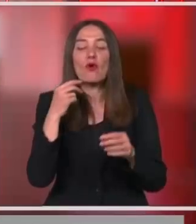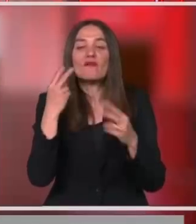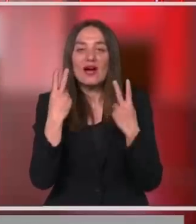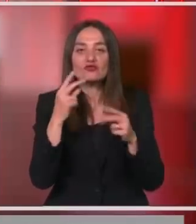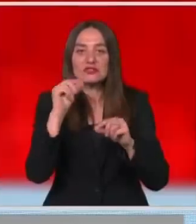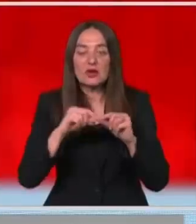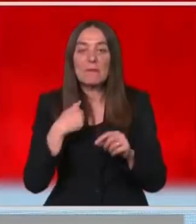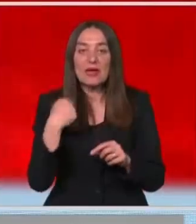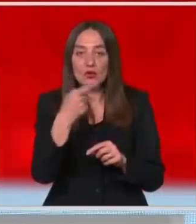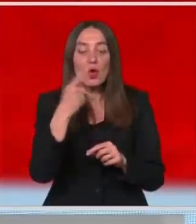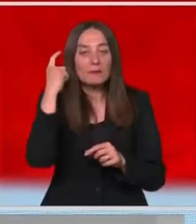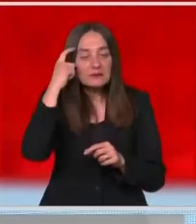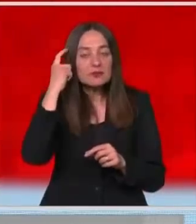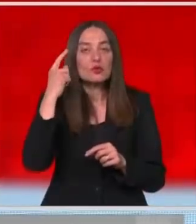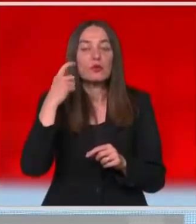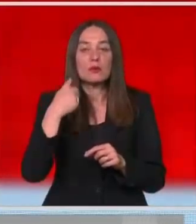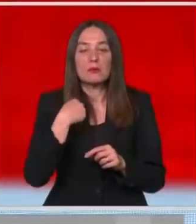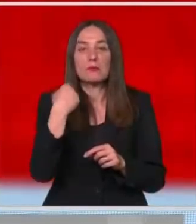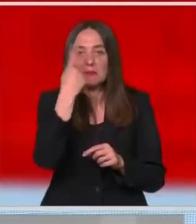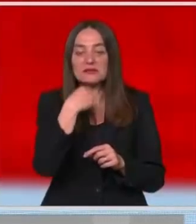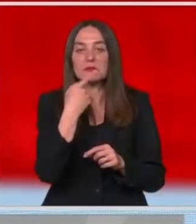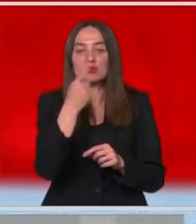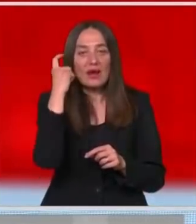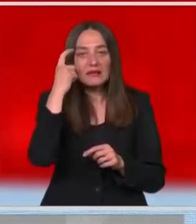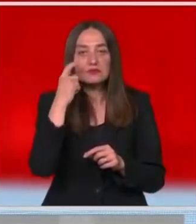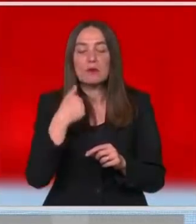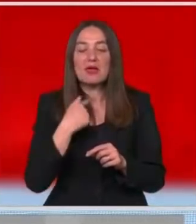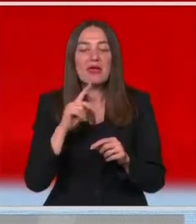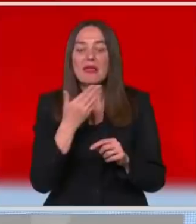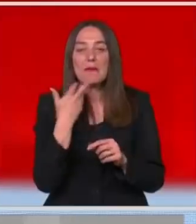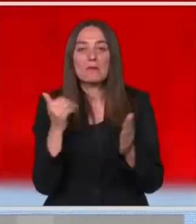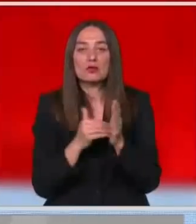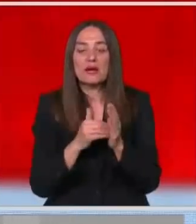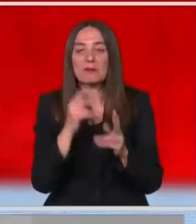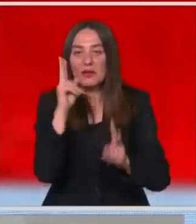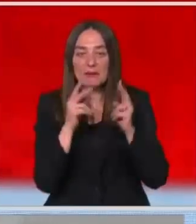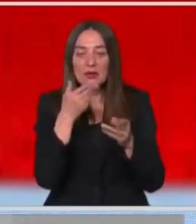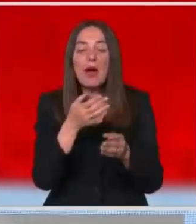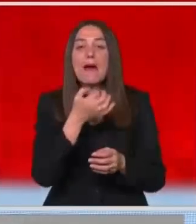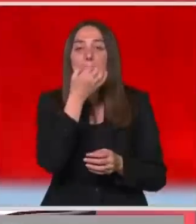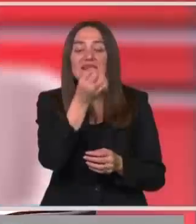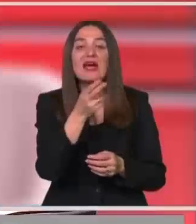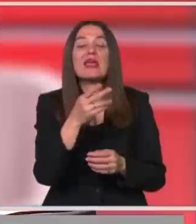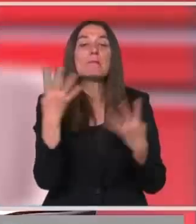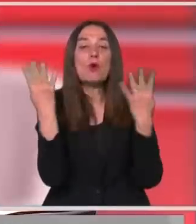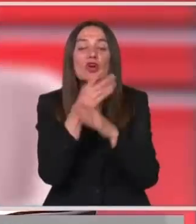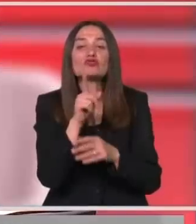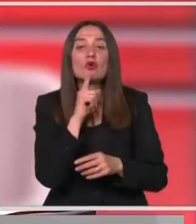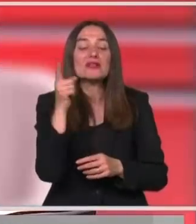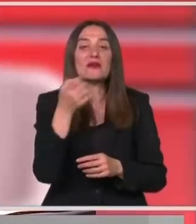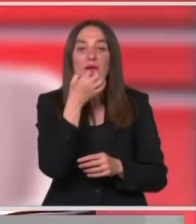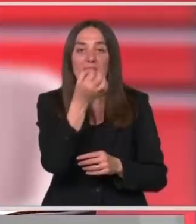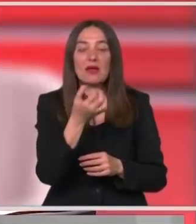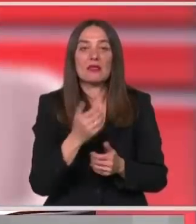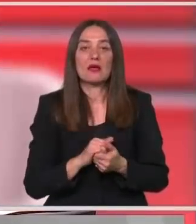smislu mi razmišljamo tako. Znači, tu nema potrebe da ulazimo u tu debatu. Pitanje je, Jovana, pogrešno koje ste postavili. Ajde, ispravite me,